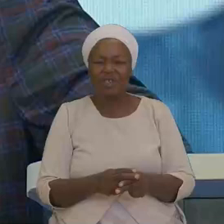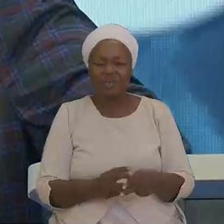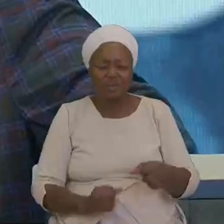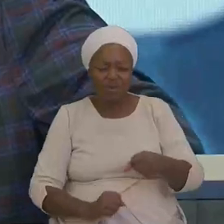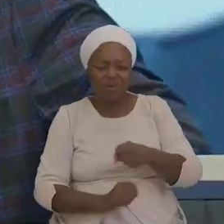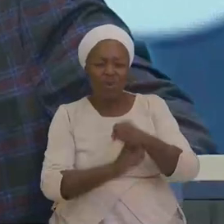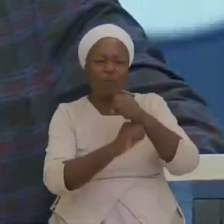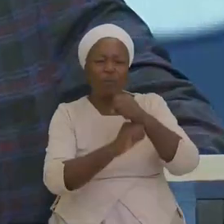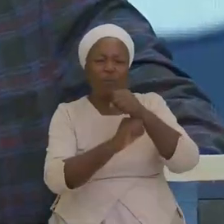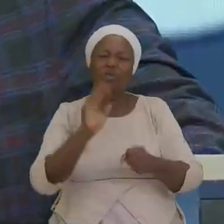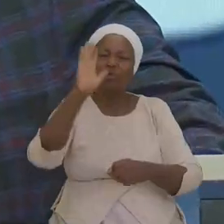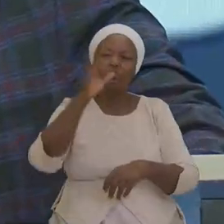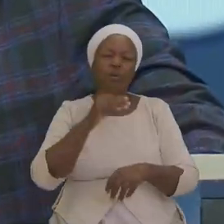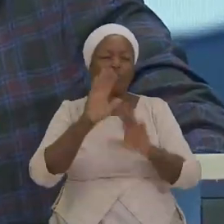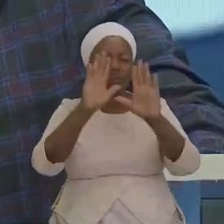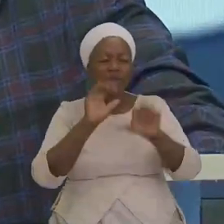Ton miracle est accompli.